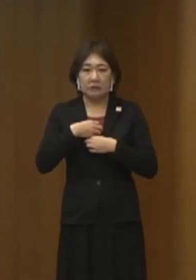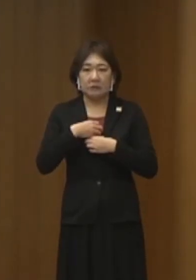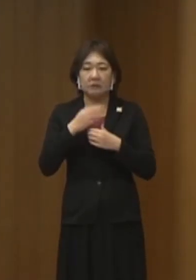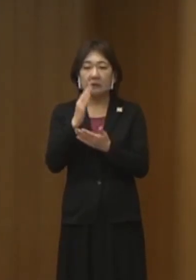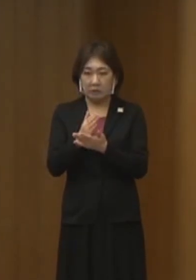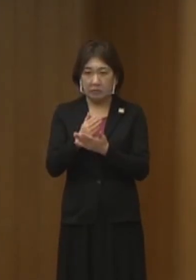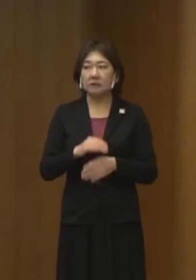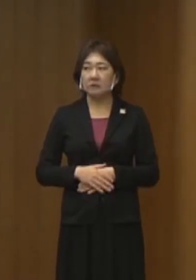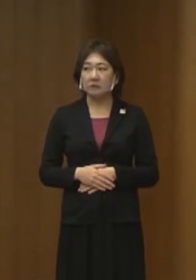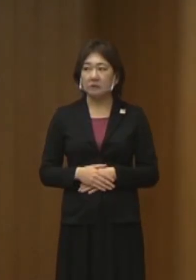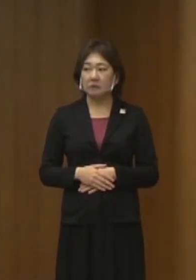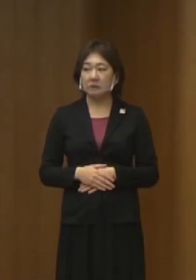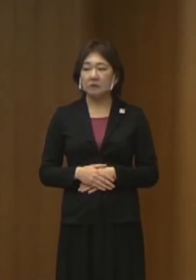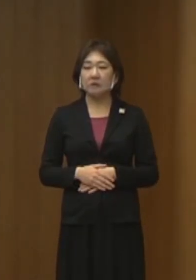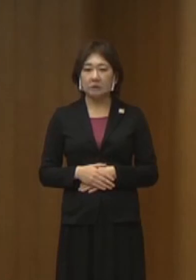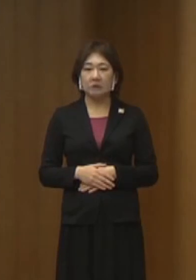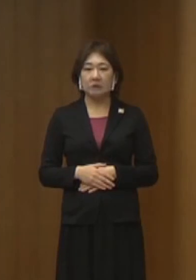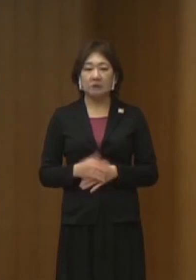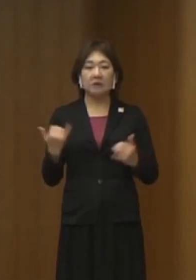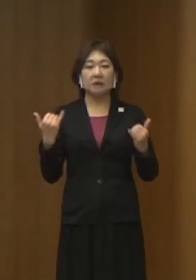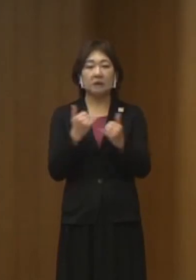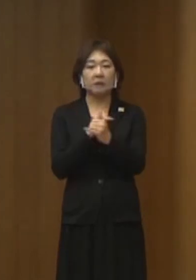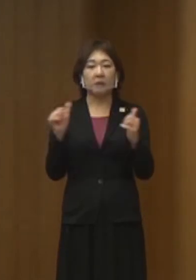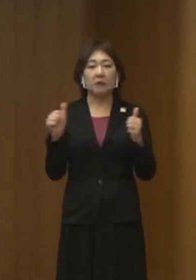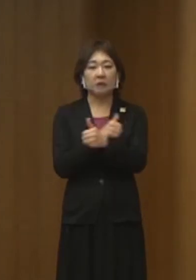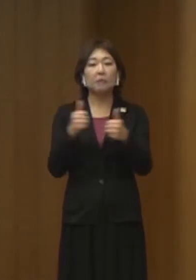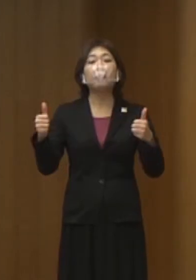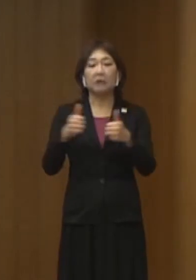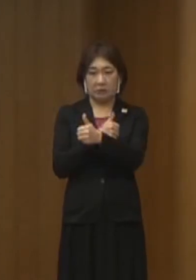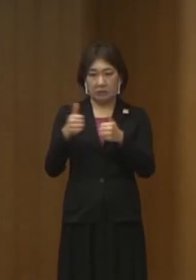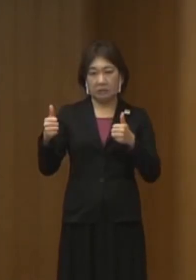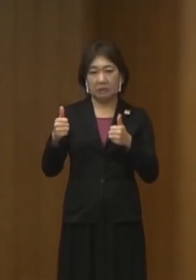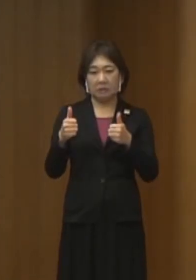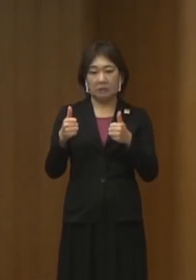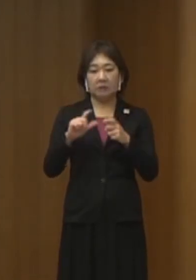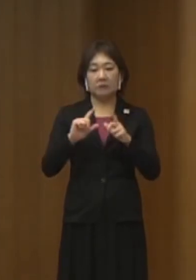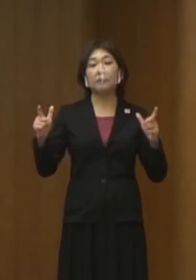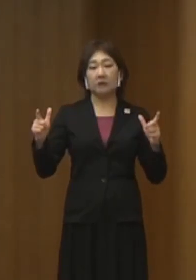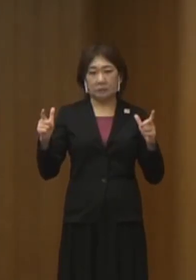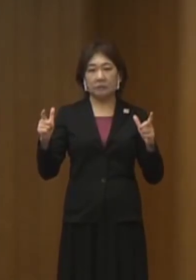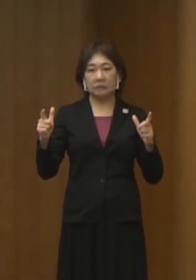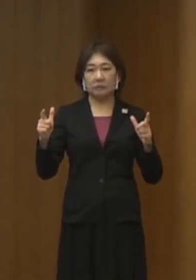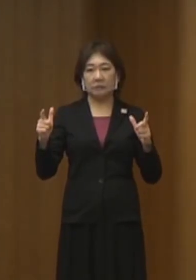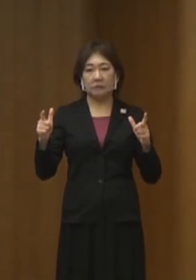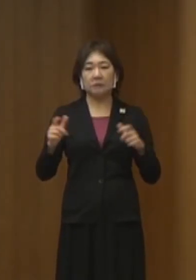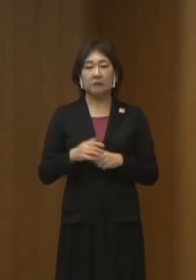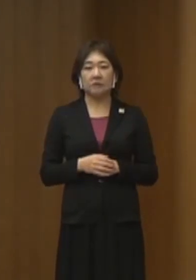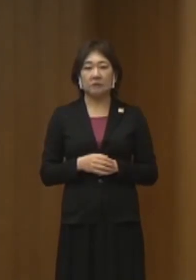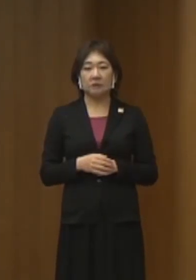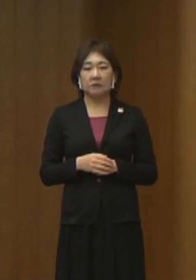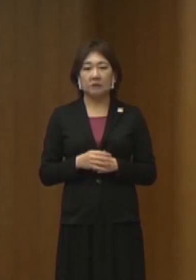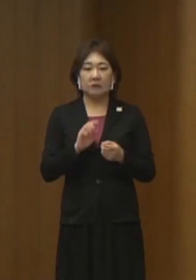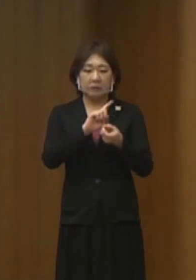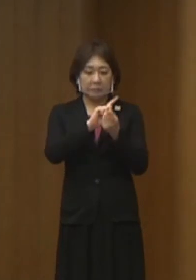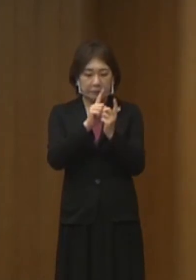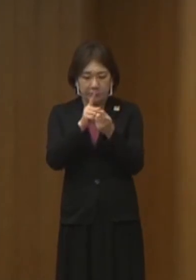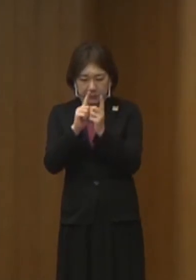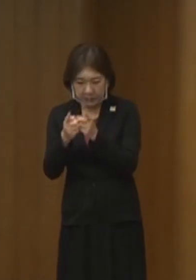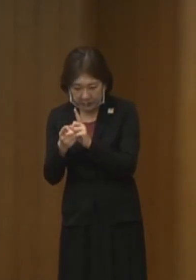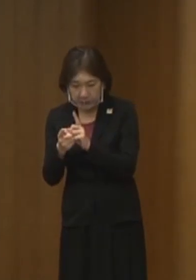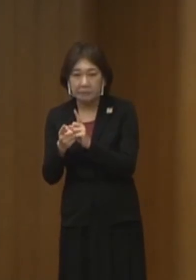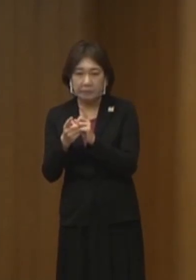。これから人の往来などが多くなるわけで、ありまして、通常であればですね、人との接触の機会が多くな